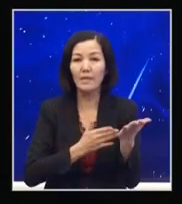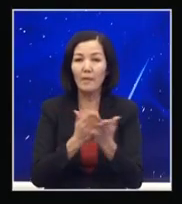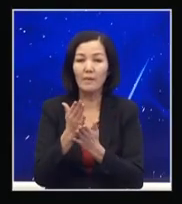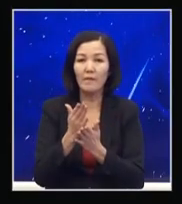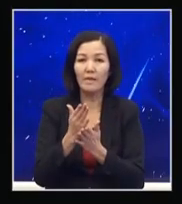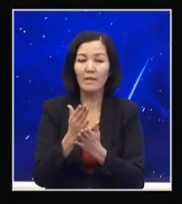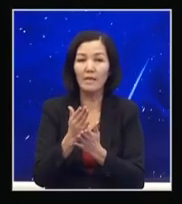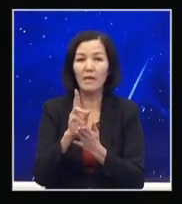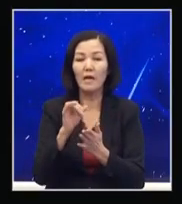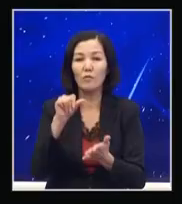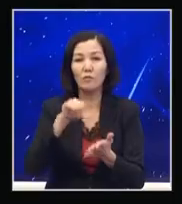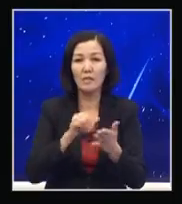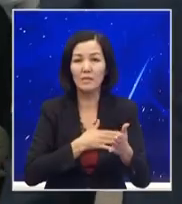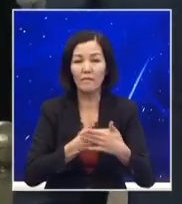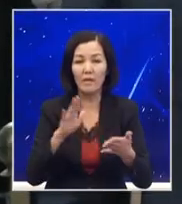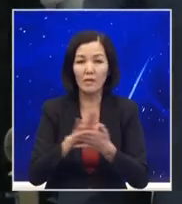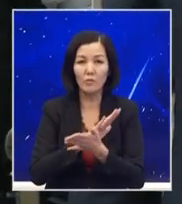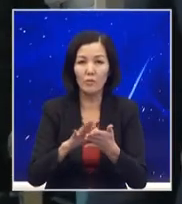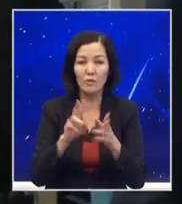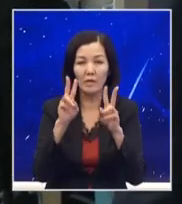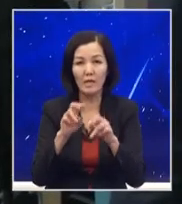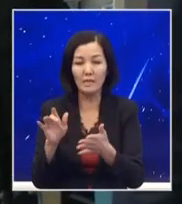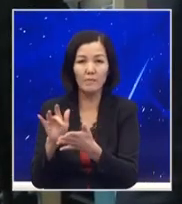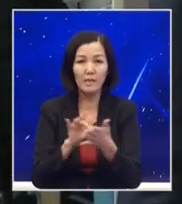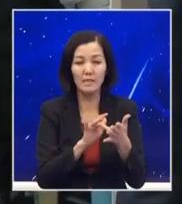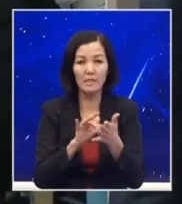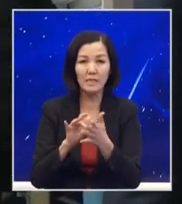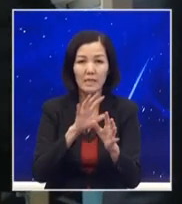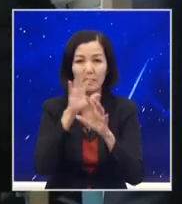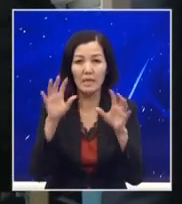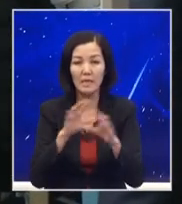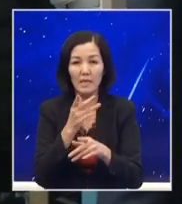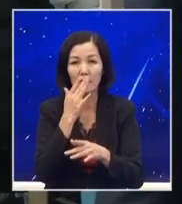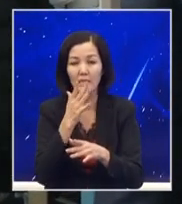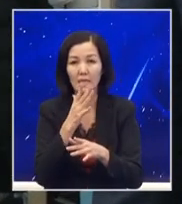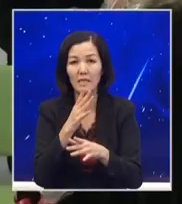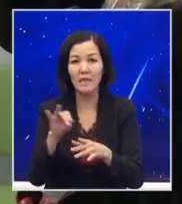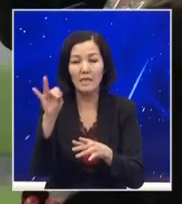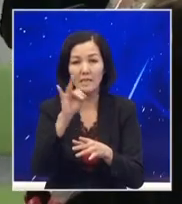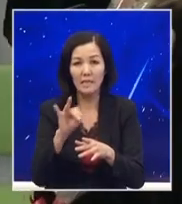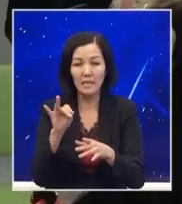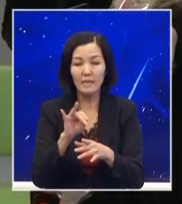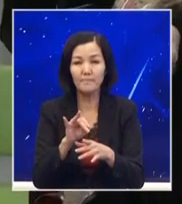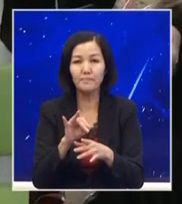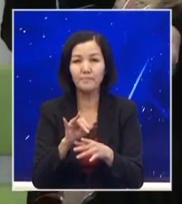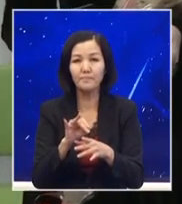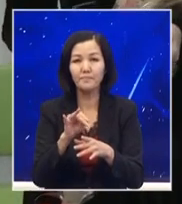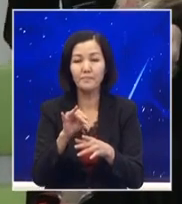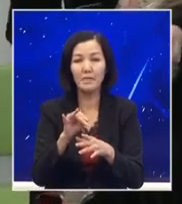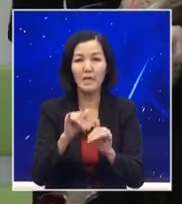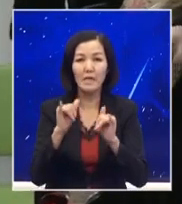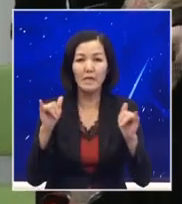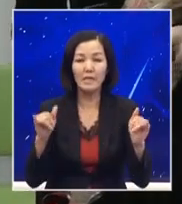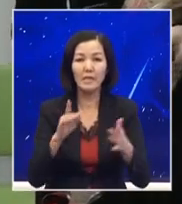как участие в волонтерской деятельности, экспедиции, походах, сохранение национального наследия и другое. Академия продолжит расширять